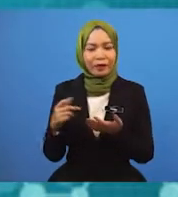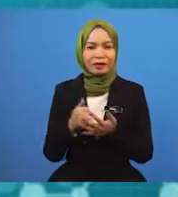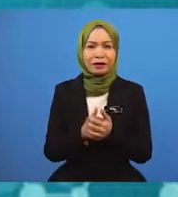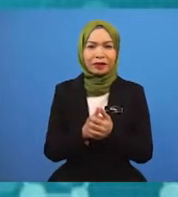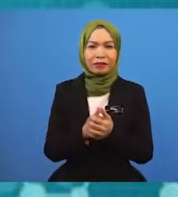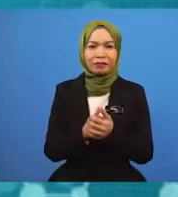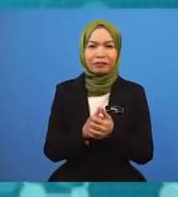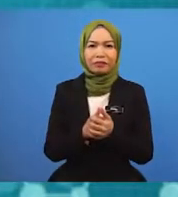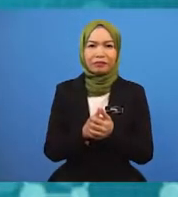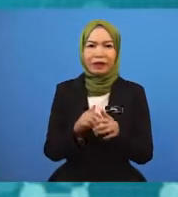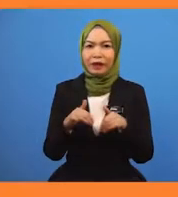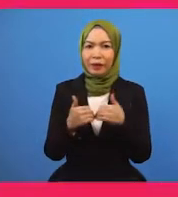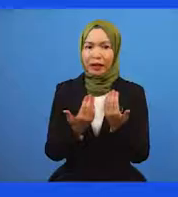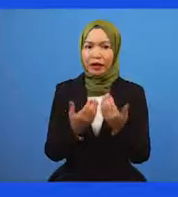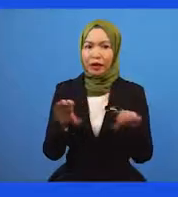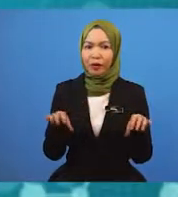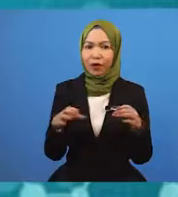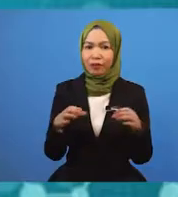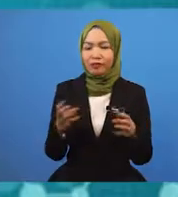peneutralan? Jom kita tengok.